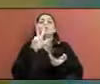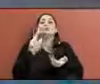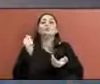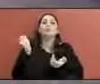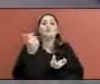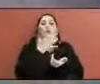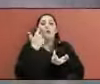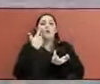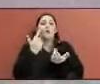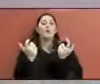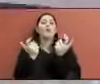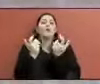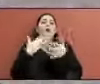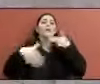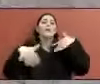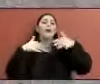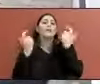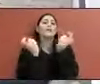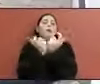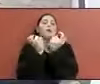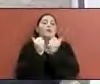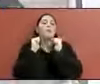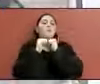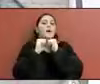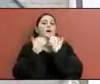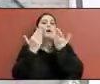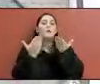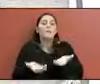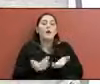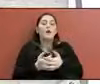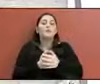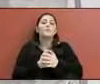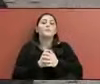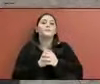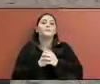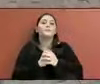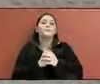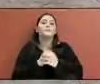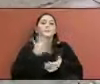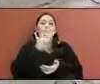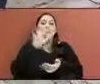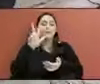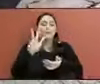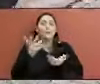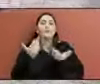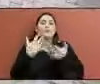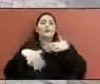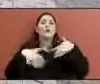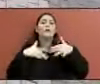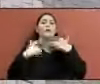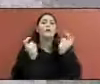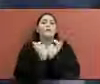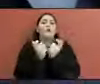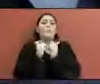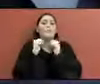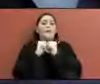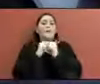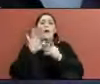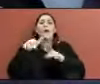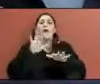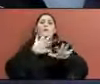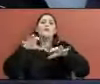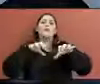derneklerimizle, onlarla biz şu noktaya temas etmek isterim burada. 43 engelli derneğimizle her biriyle ayrı